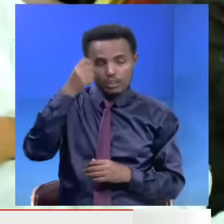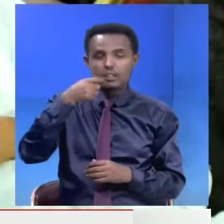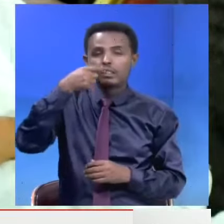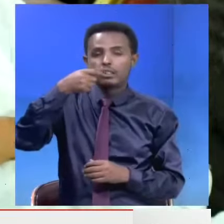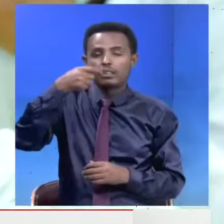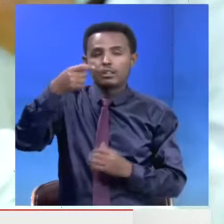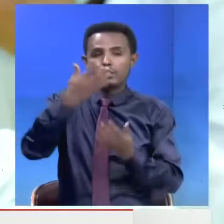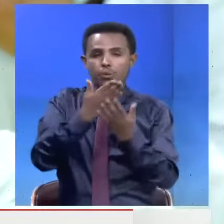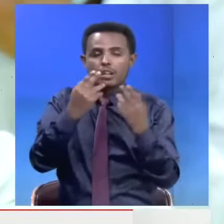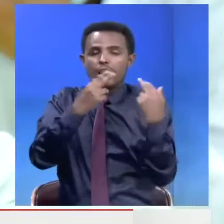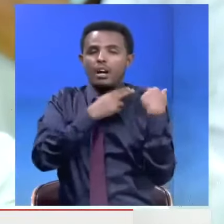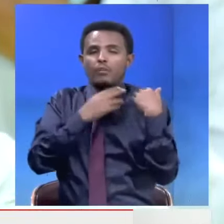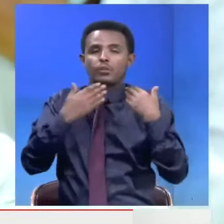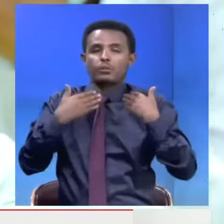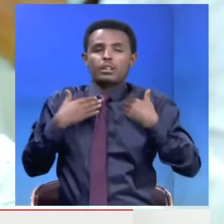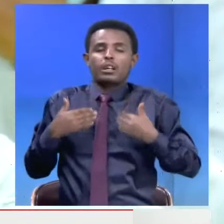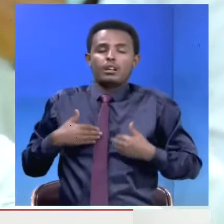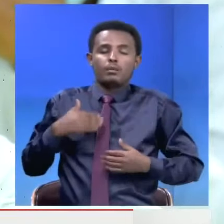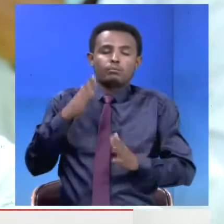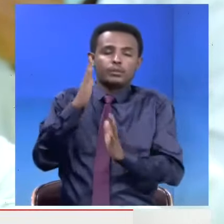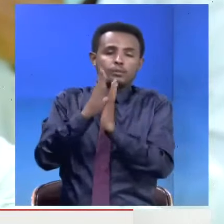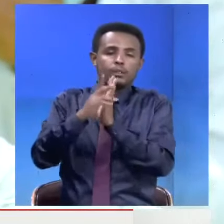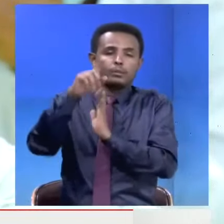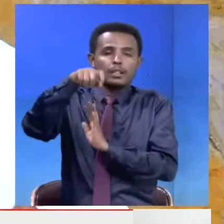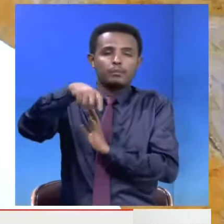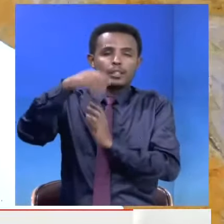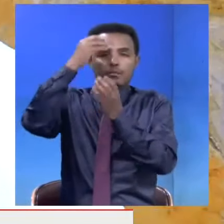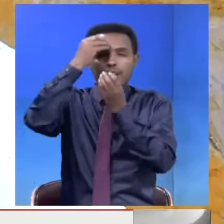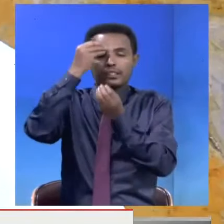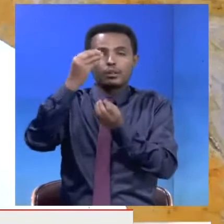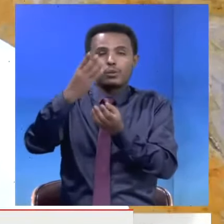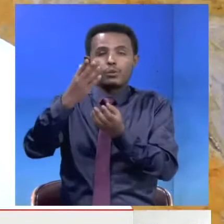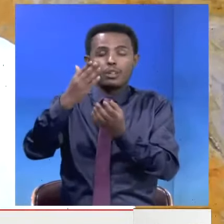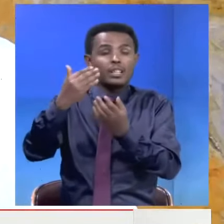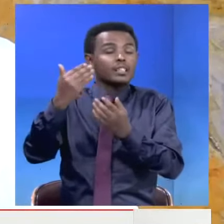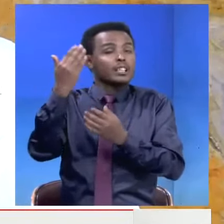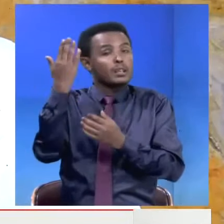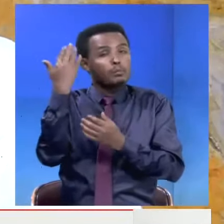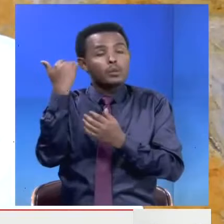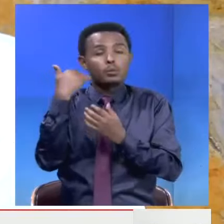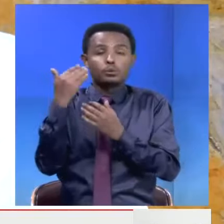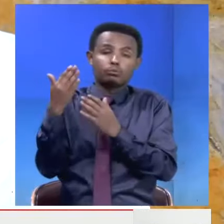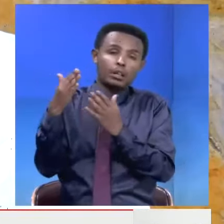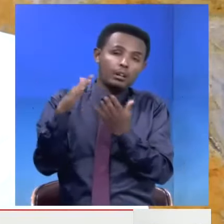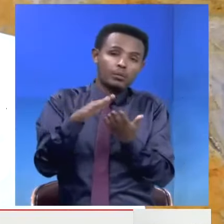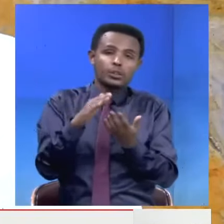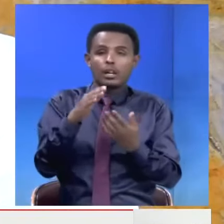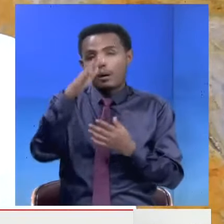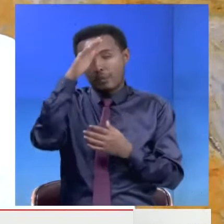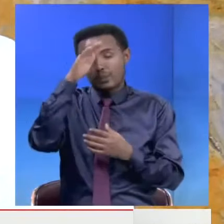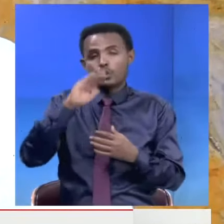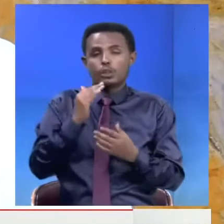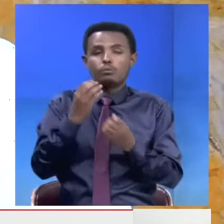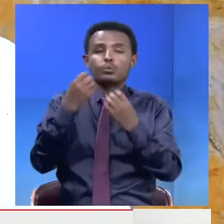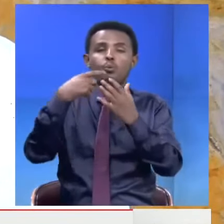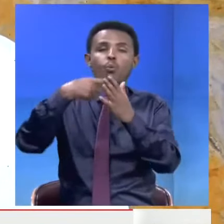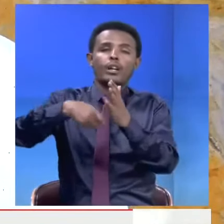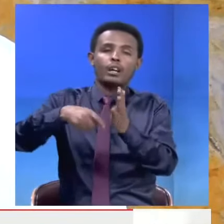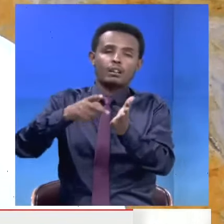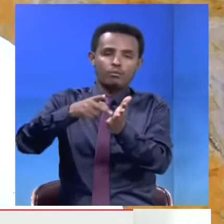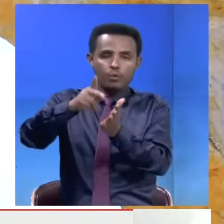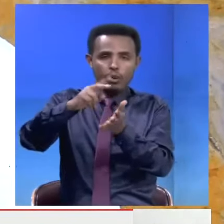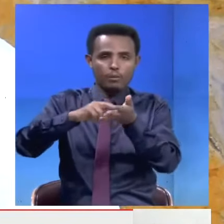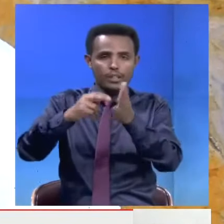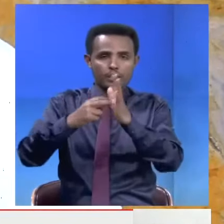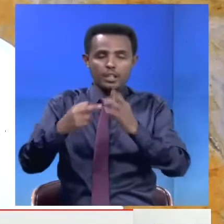በማመን ኃላፊነቱን ሊወጣ እንደሚገባም ተናግረዋል። የነበሩት ያለፉት አባቶቻችን እንግዲህ ብዙ ዋጋ ከፍለዋል ማለት ነው።